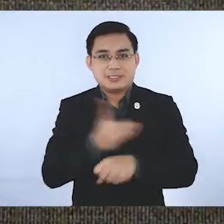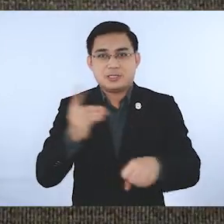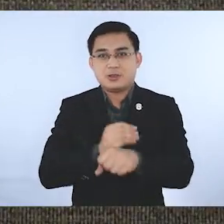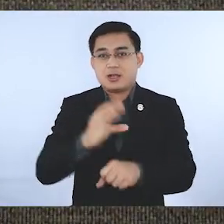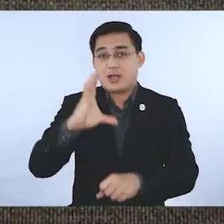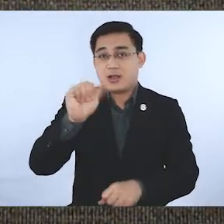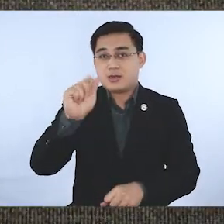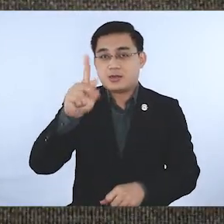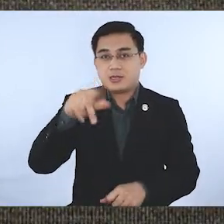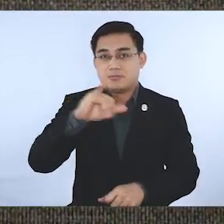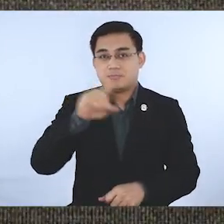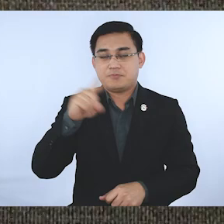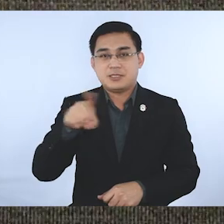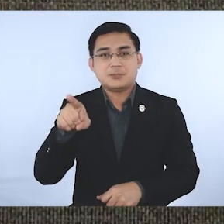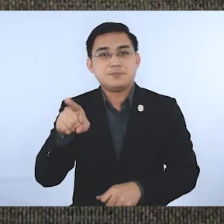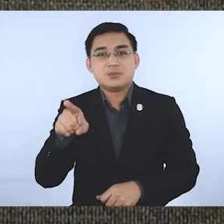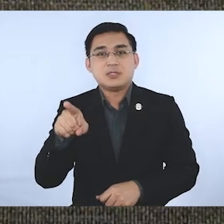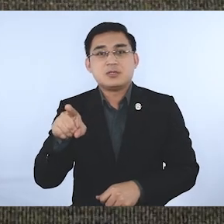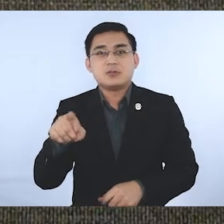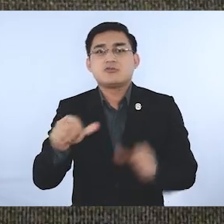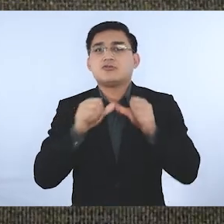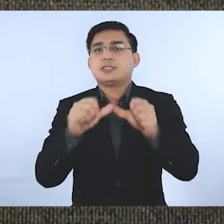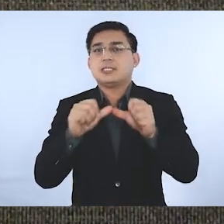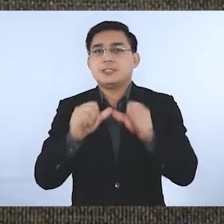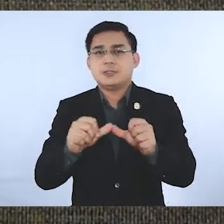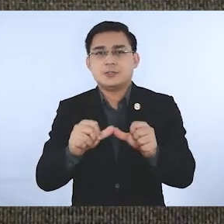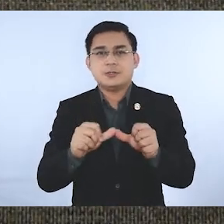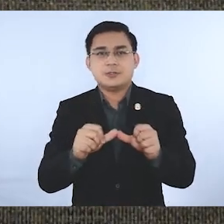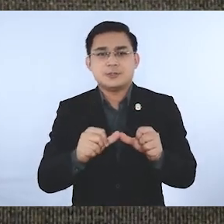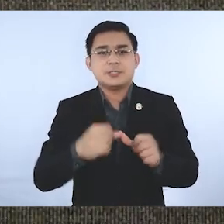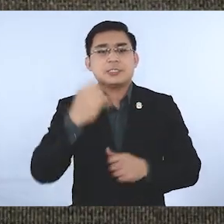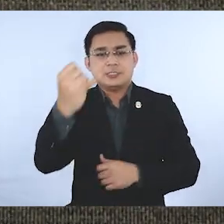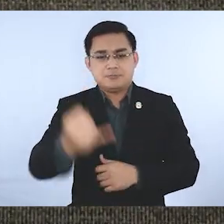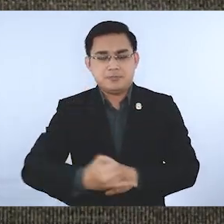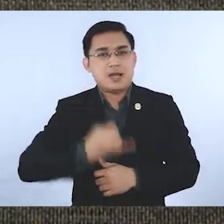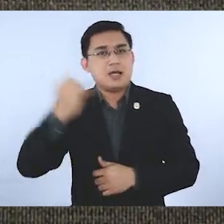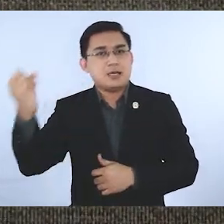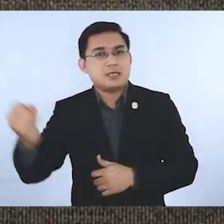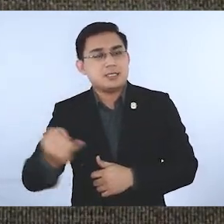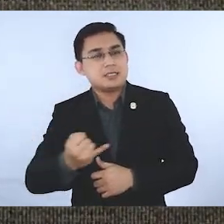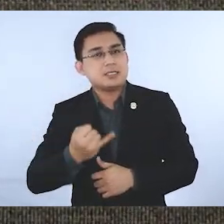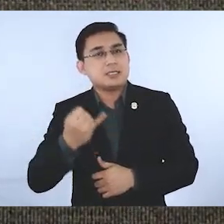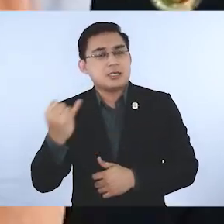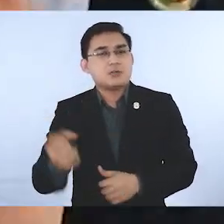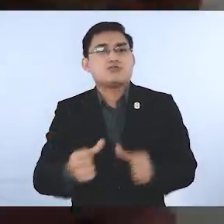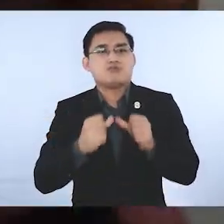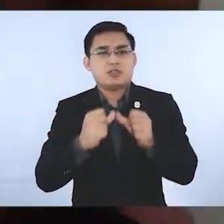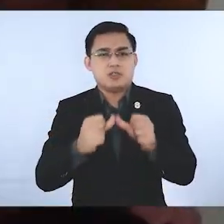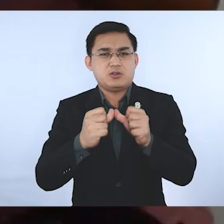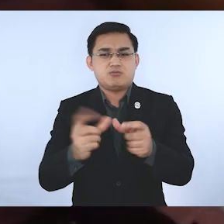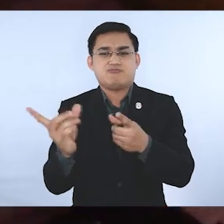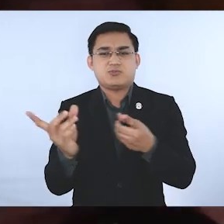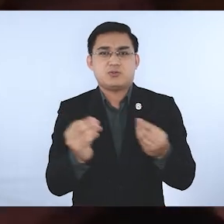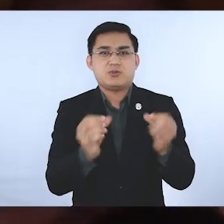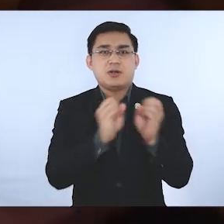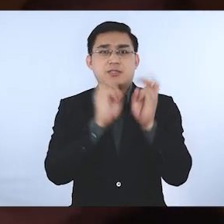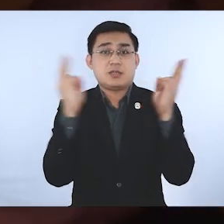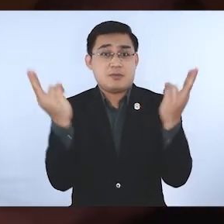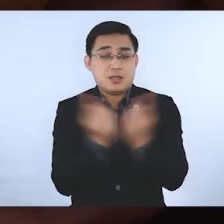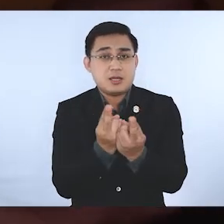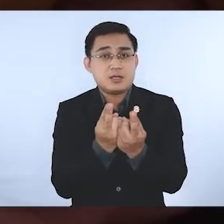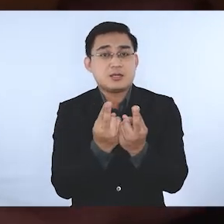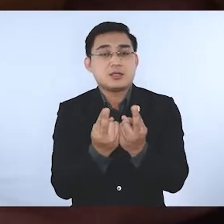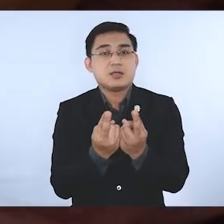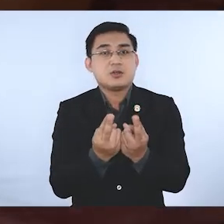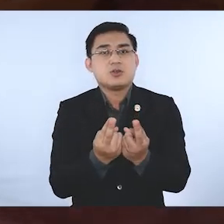Capiz, patuloy na nagre-recruit. Patuloy ang pagseseminar para ang